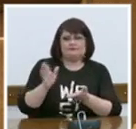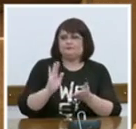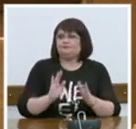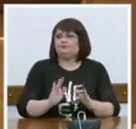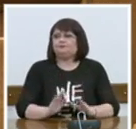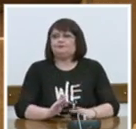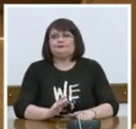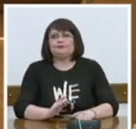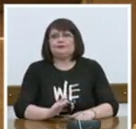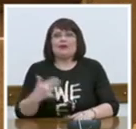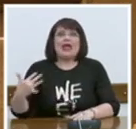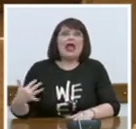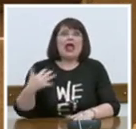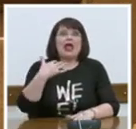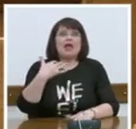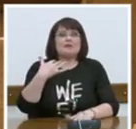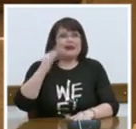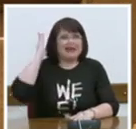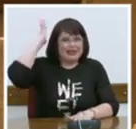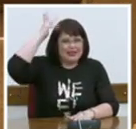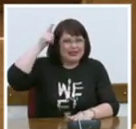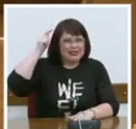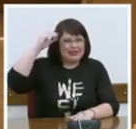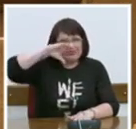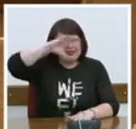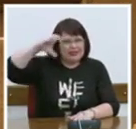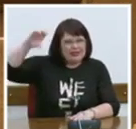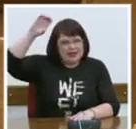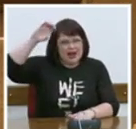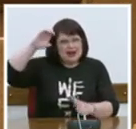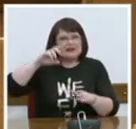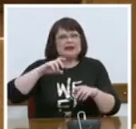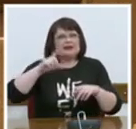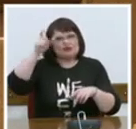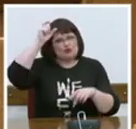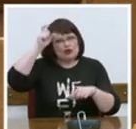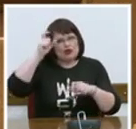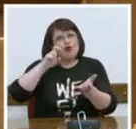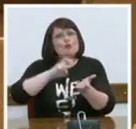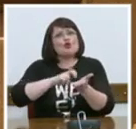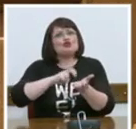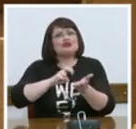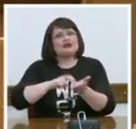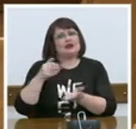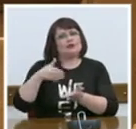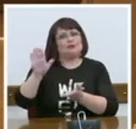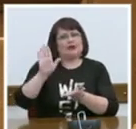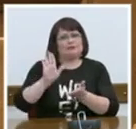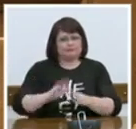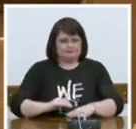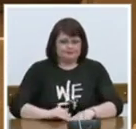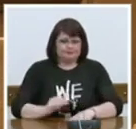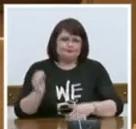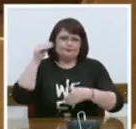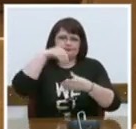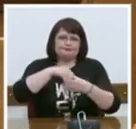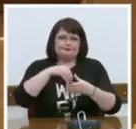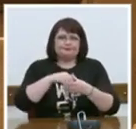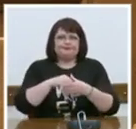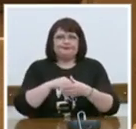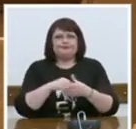του τουρκικού προξενείου στη Θράκη, που απλώνει ολοένα και περισσότερο τα πλοκάμια του στην πατρίδα μας με την ανοχή ελληνικών